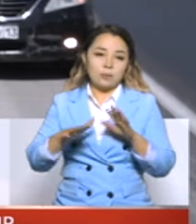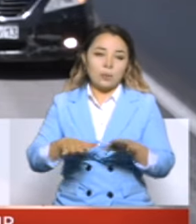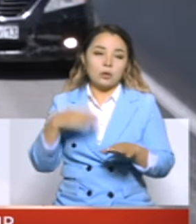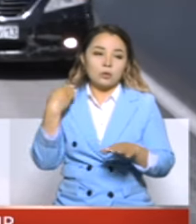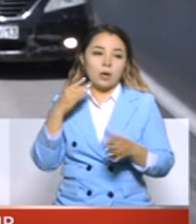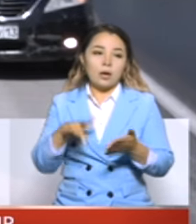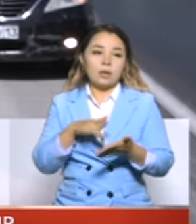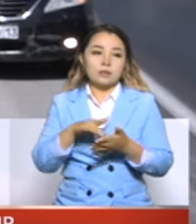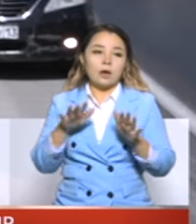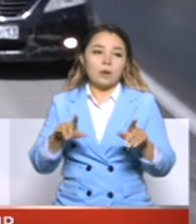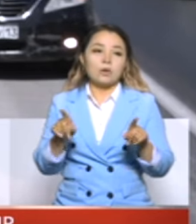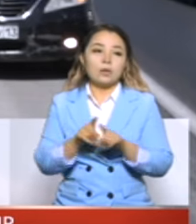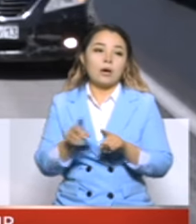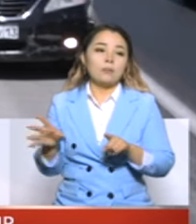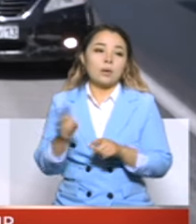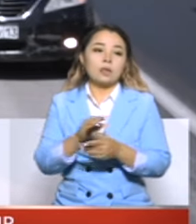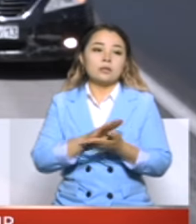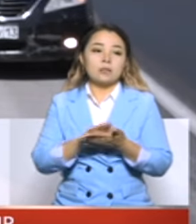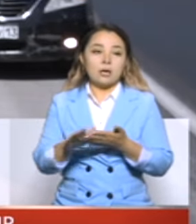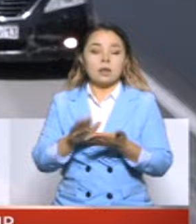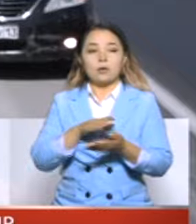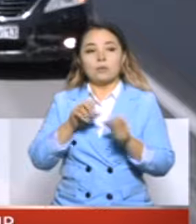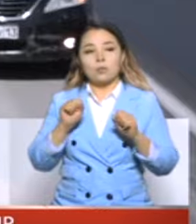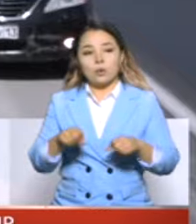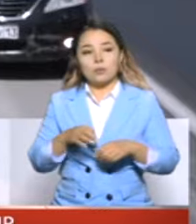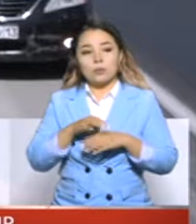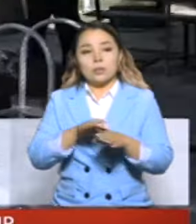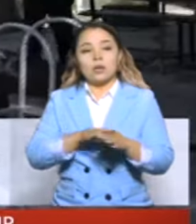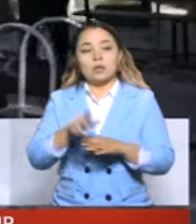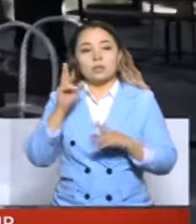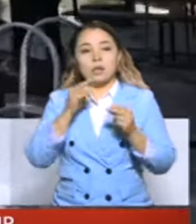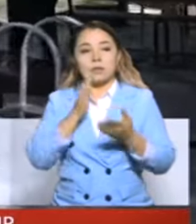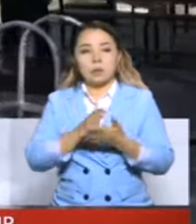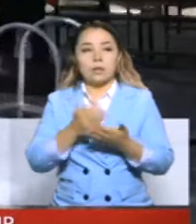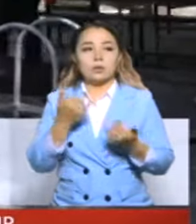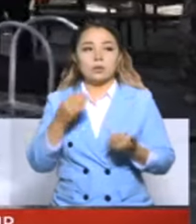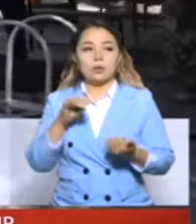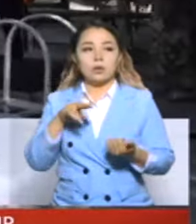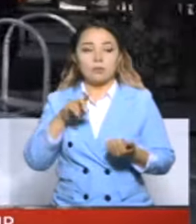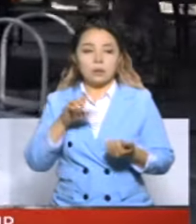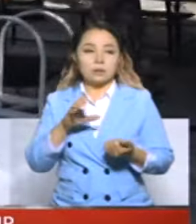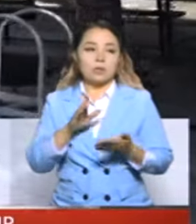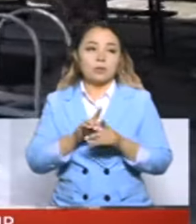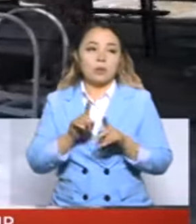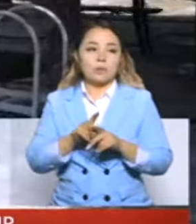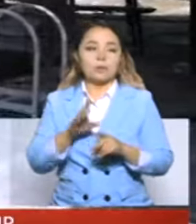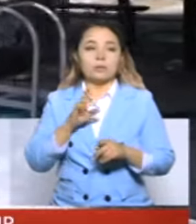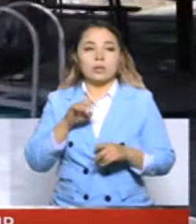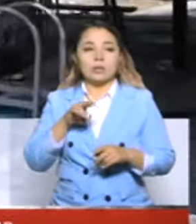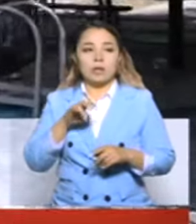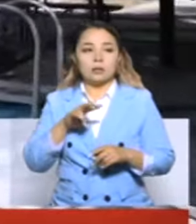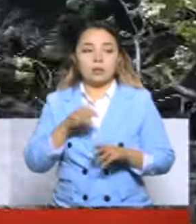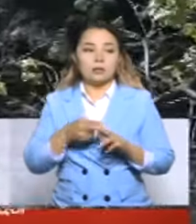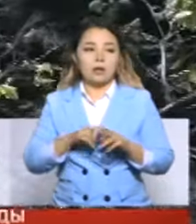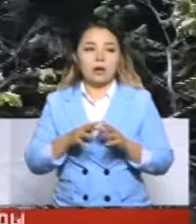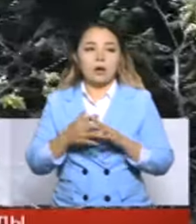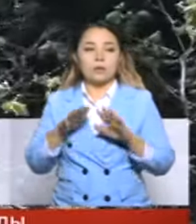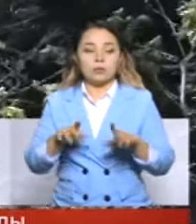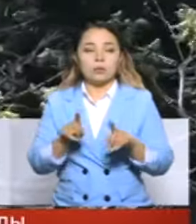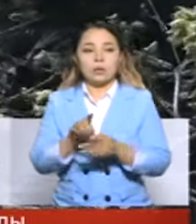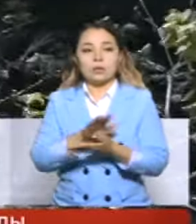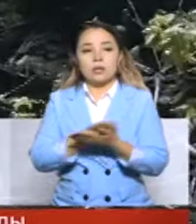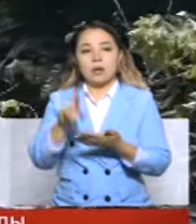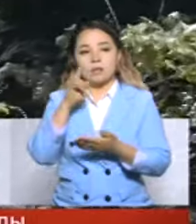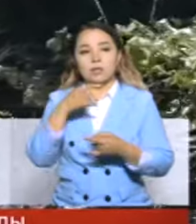Түркістанға кіреберіс жерлердің барлығы тазалануға толық мүмкіндік бар деп есептеймін. Ал Түлкібас ауданындағы Пістелі ауылында өткен Таза Қазақстан